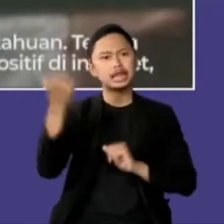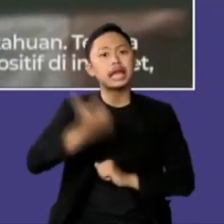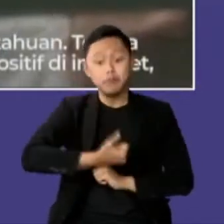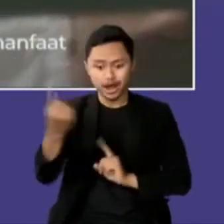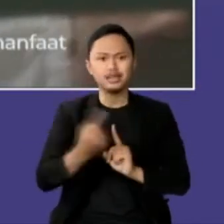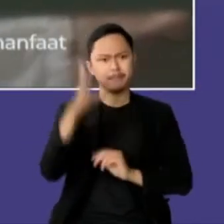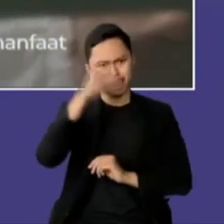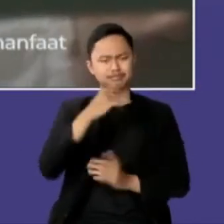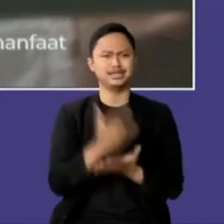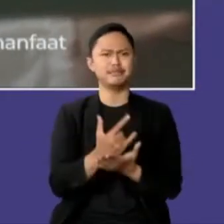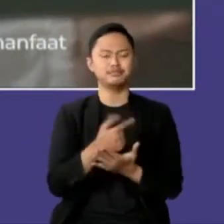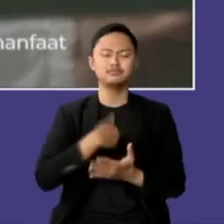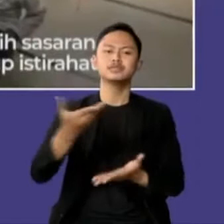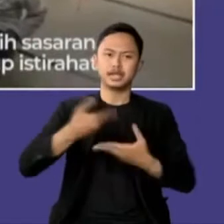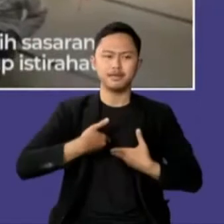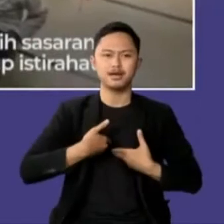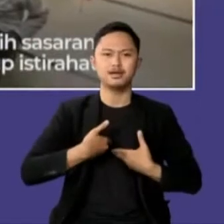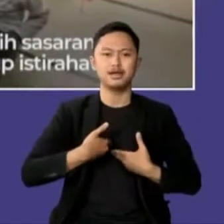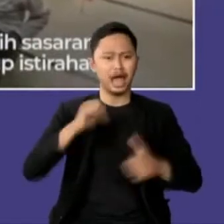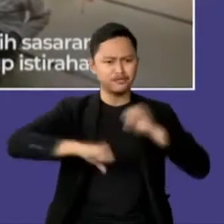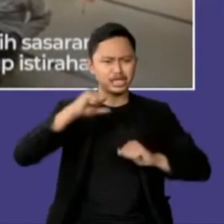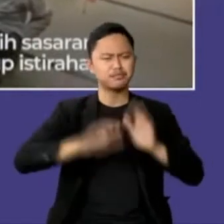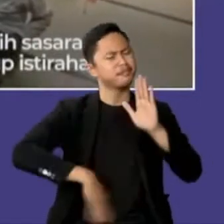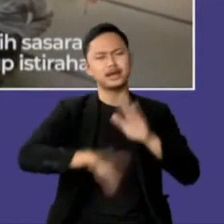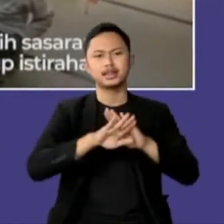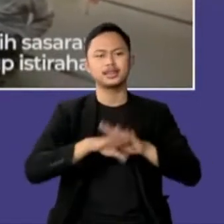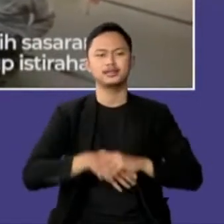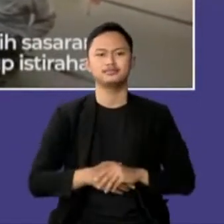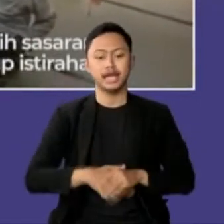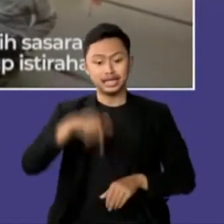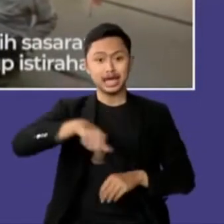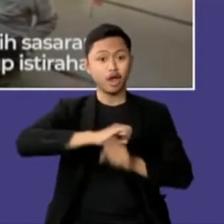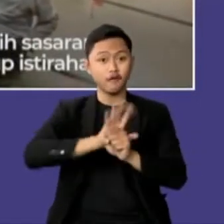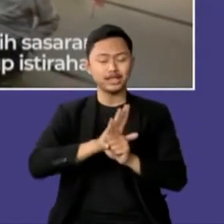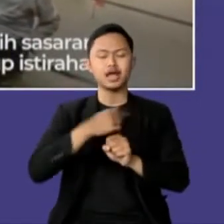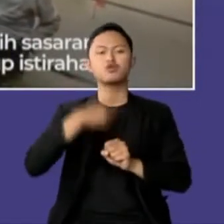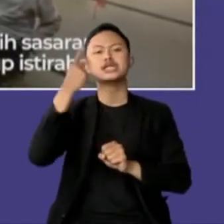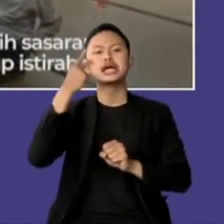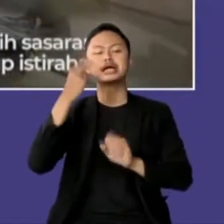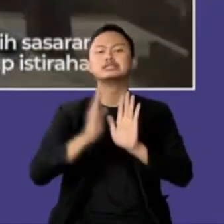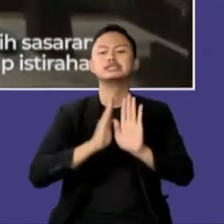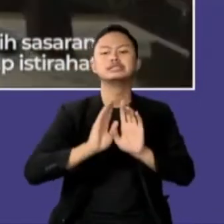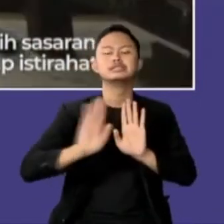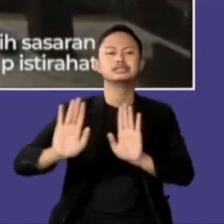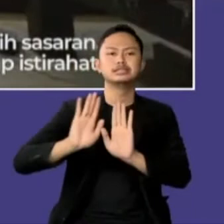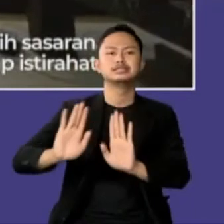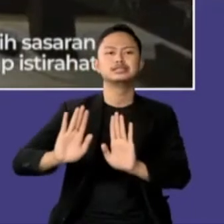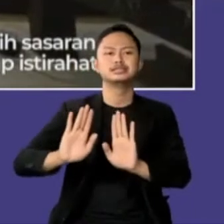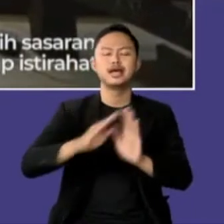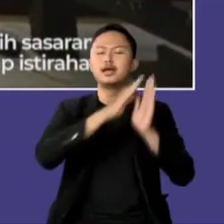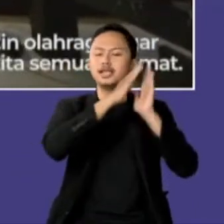hari-hari begitu nah sejak covert ini ya kita jagalah jaga jadi tidurnya yang